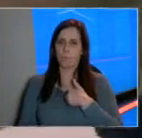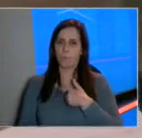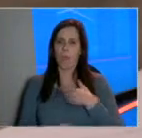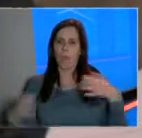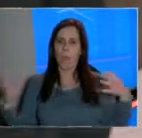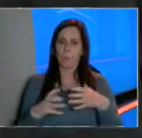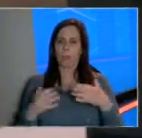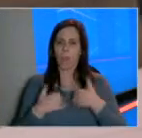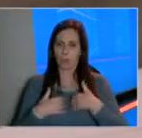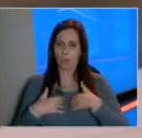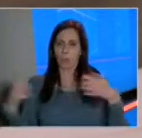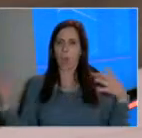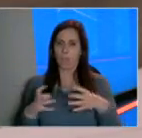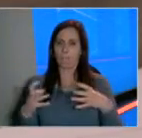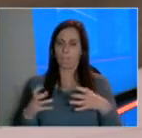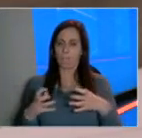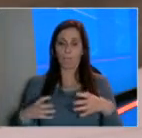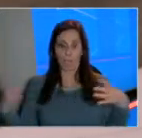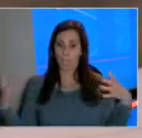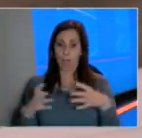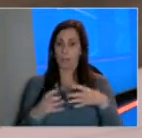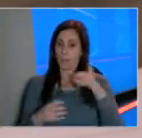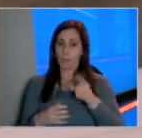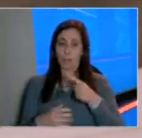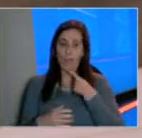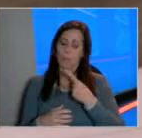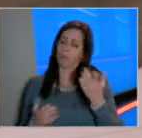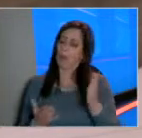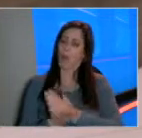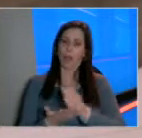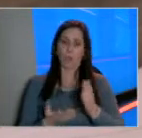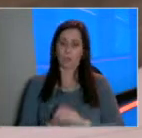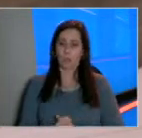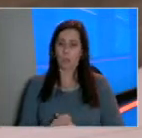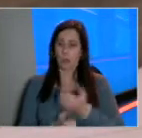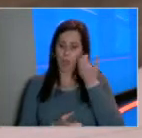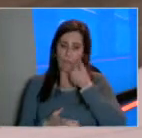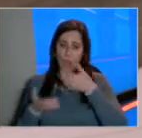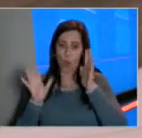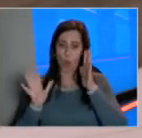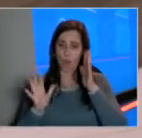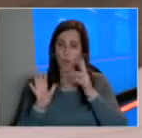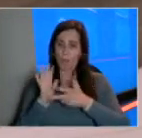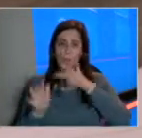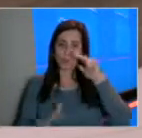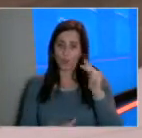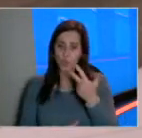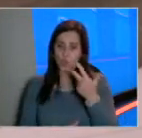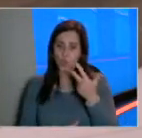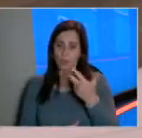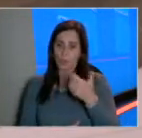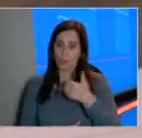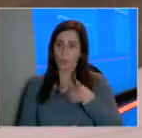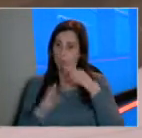העם, אנחנו העם. והעם צריך להגיד את דברו. חבל נורא שבפעם השלישית